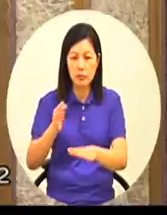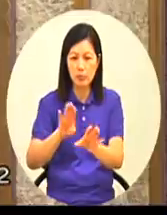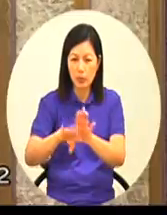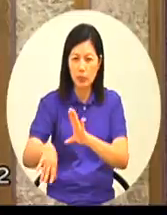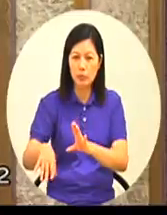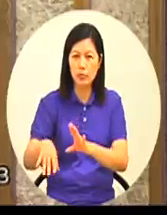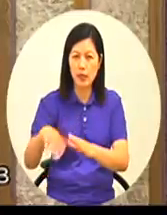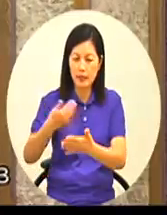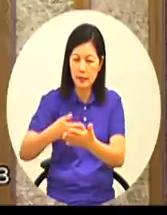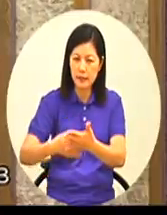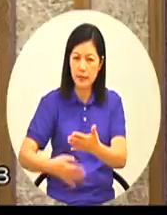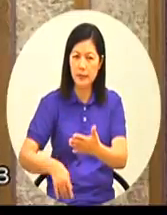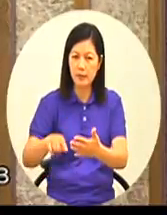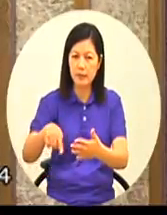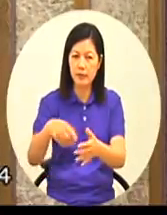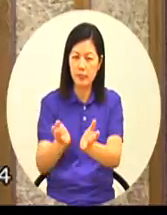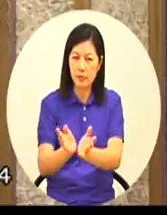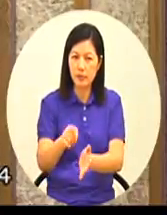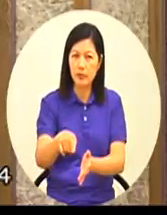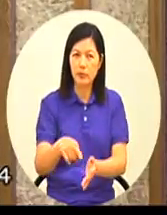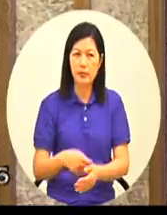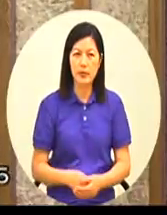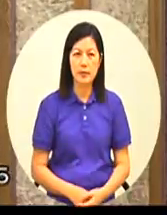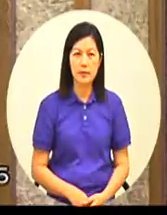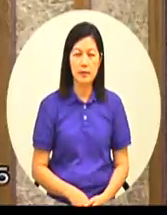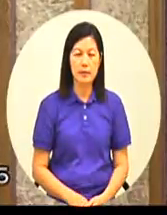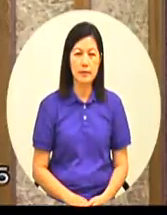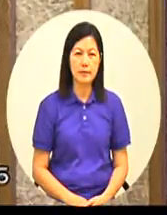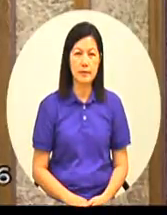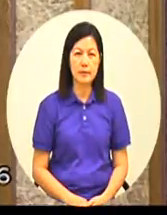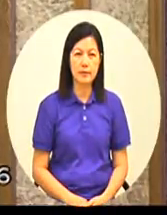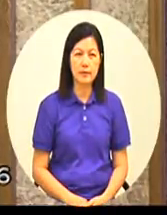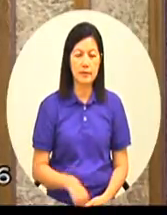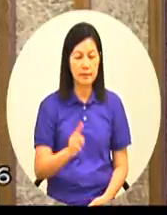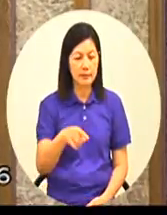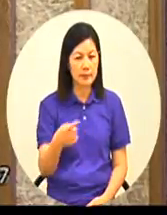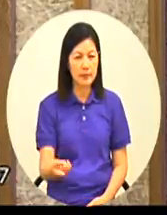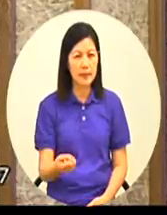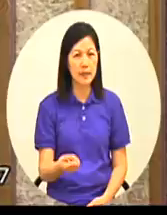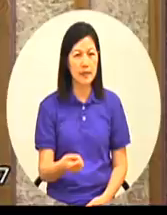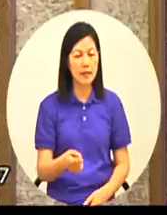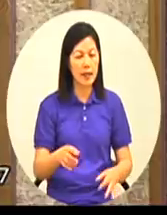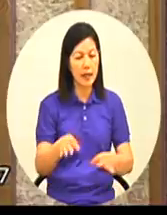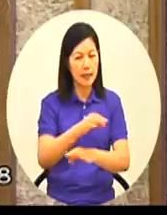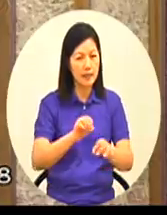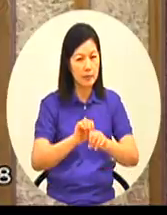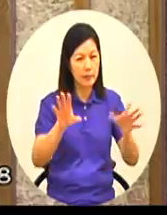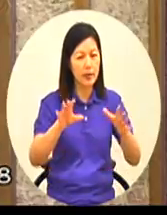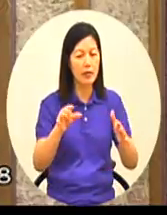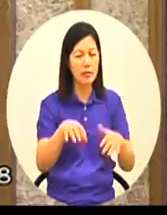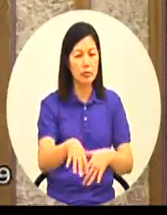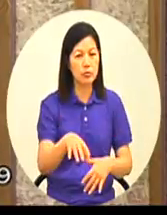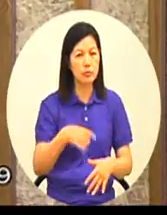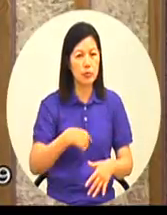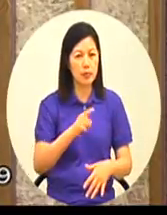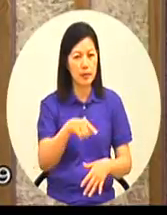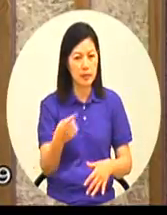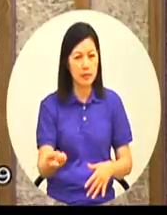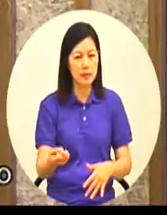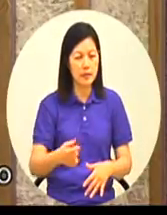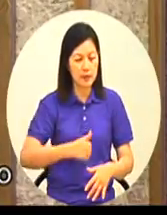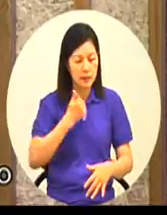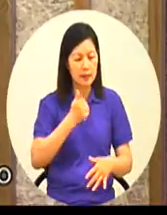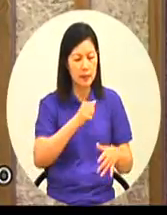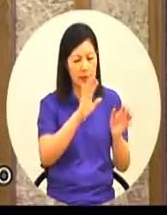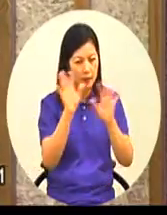税率减免这个部分，那这个部分是我们可以接下来跟经发局这个部分来做一些就是在职实质上一个